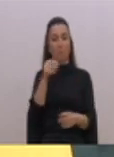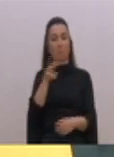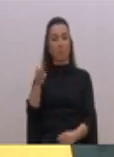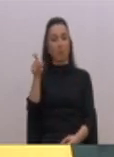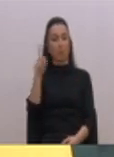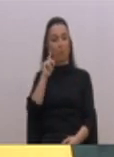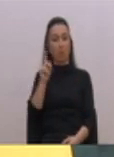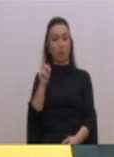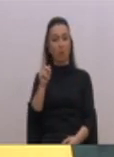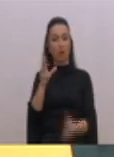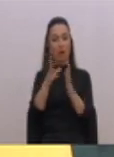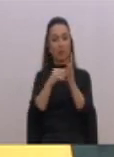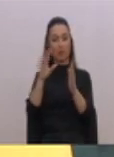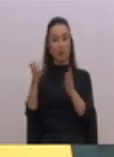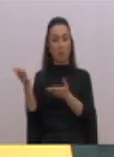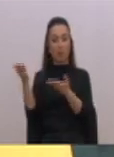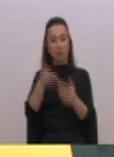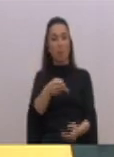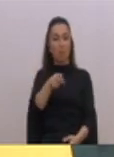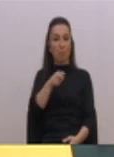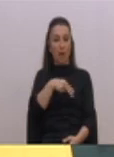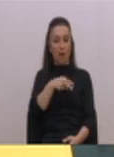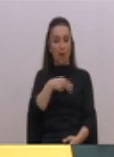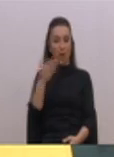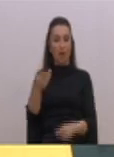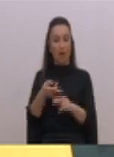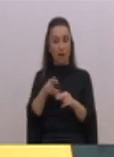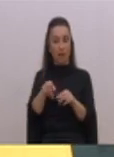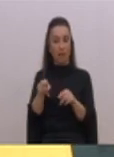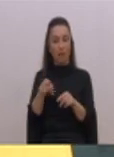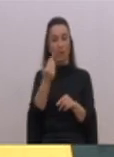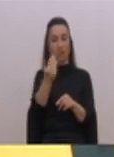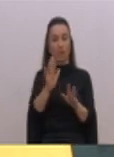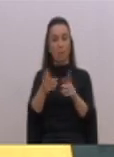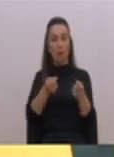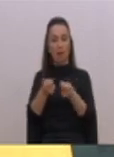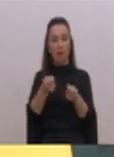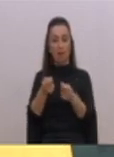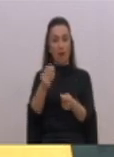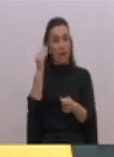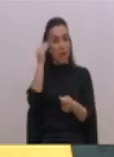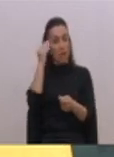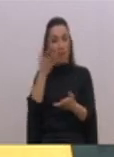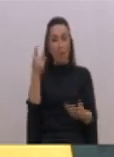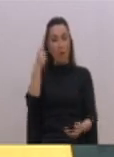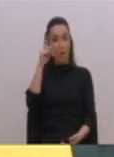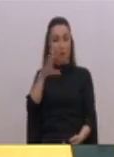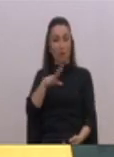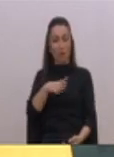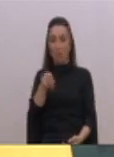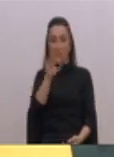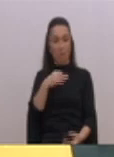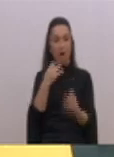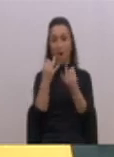პრემიერ-მინისტრი რომ ინტერპელაციით მოიწვიეთ პარლამენტში, ეს რომ თქვენი მართლობის დროს წარმოუდგენელი ილუზია იყო, მაგაზე